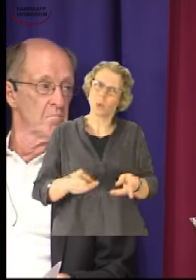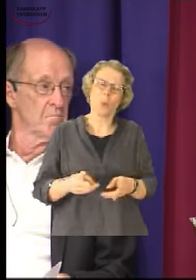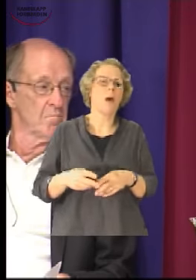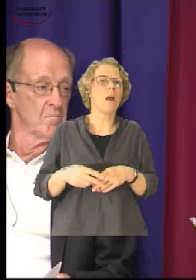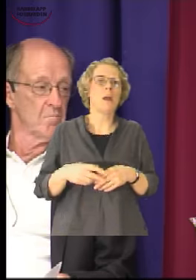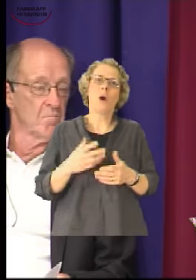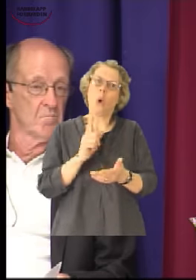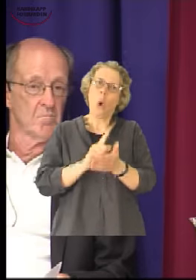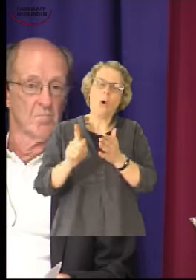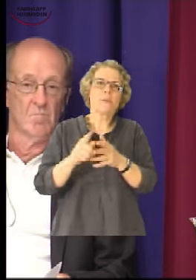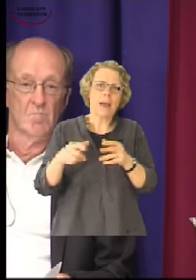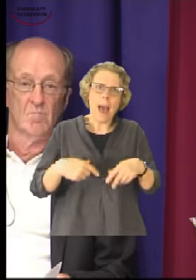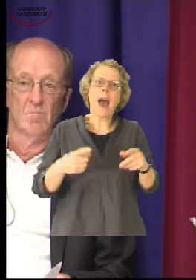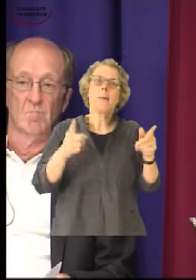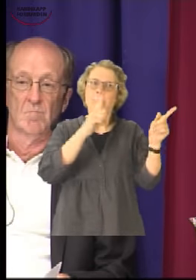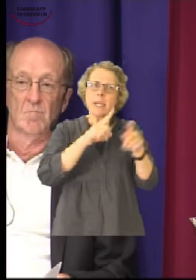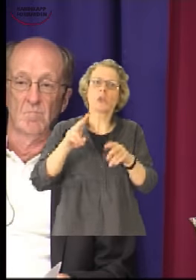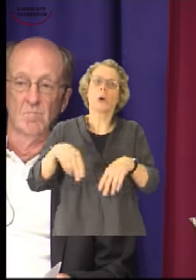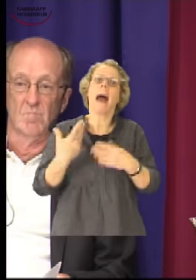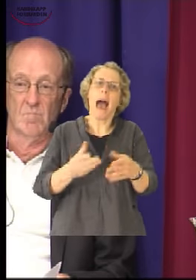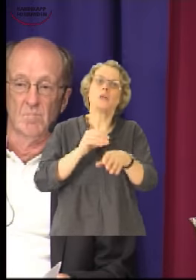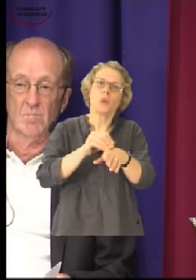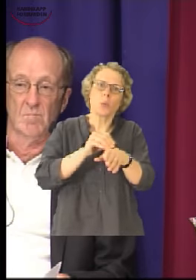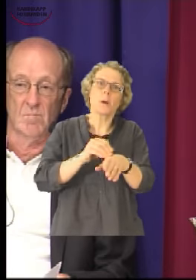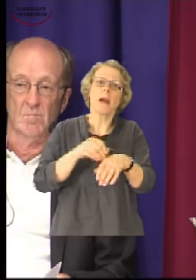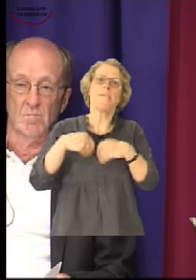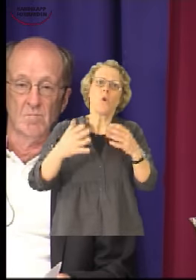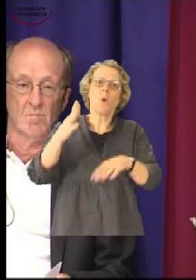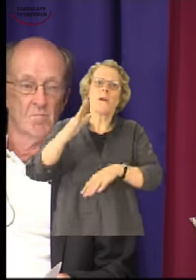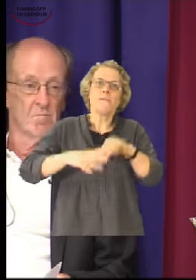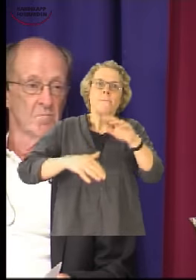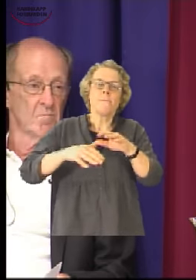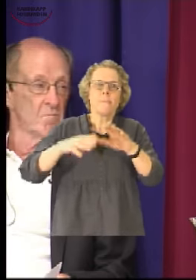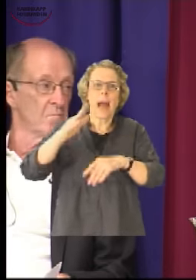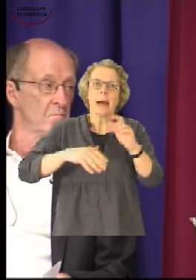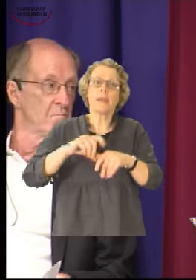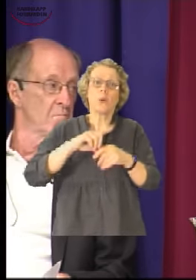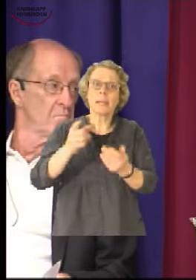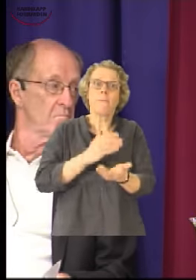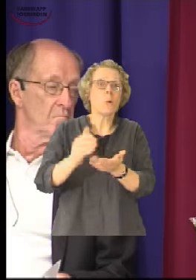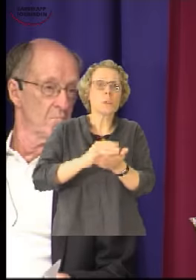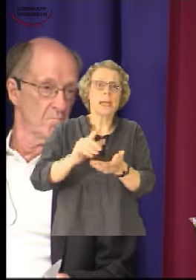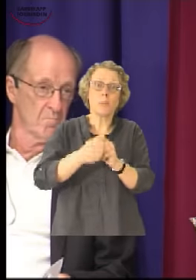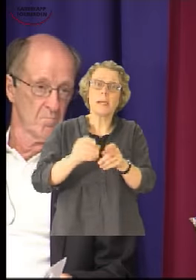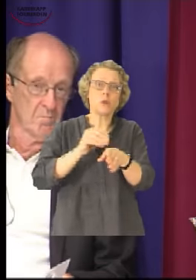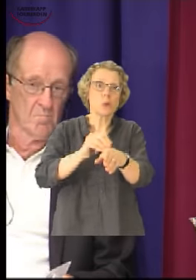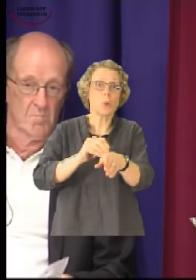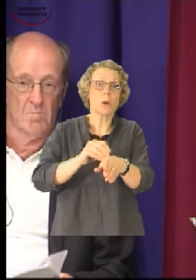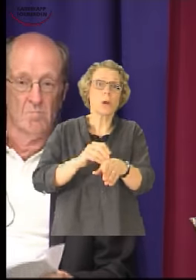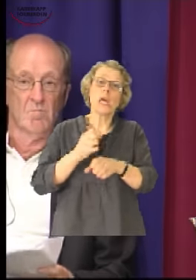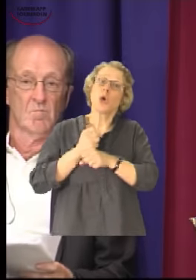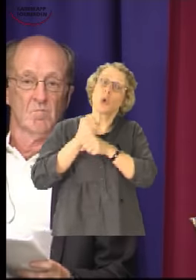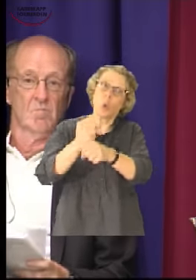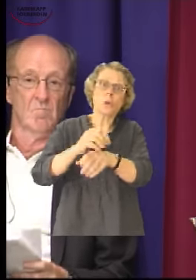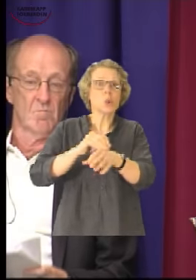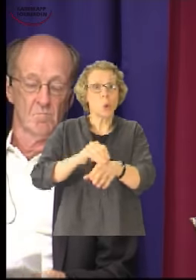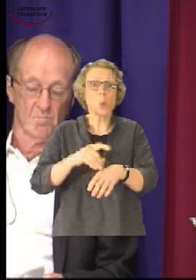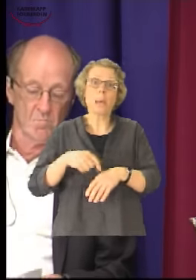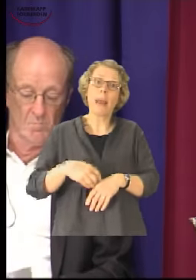är sjuka, får vård och fortsätter vara sjuka. För att man är kroniskt sjuk eller för att man är mycket gammal eller